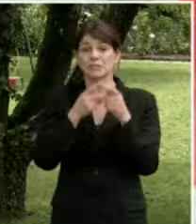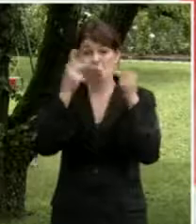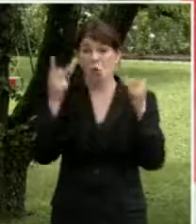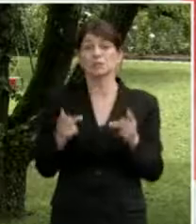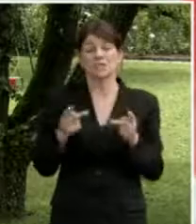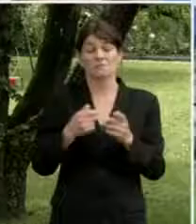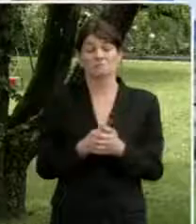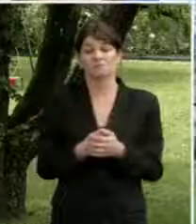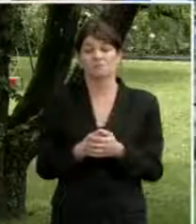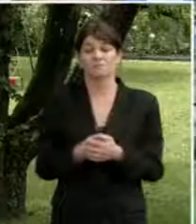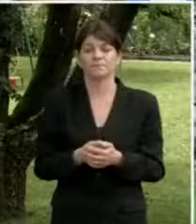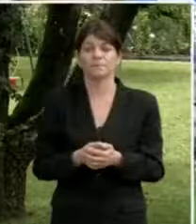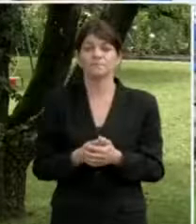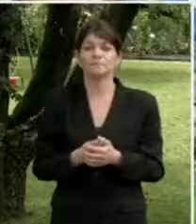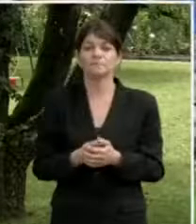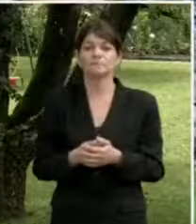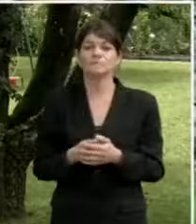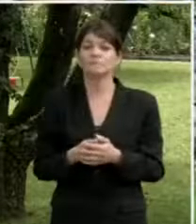Mobilitätskonzeptes.